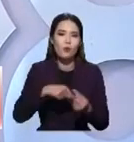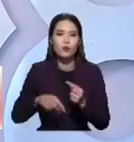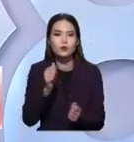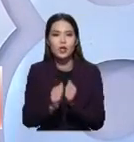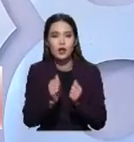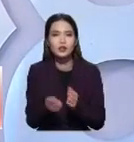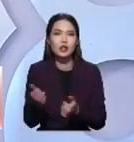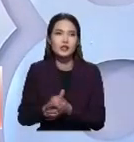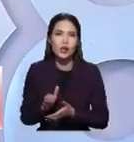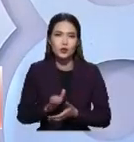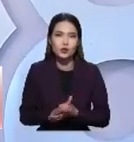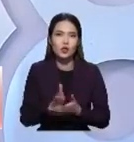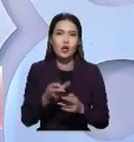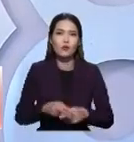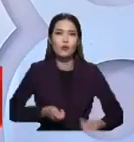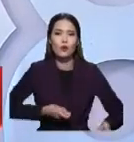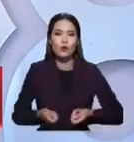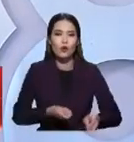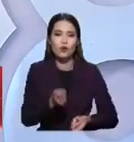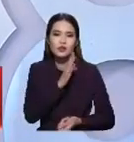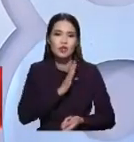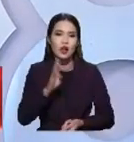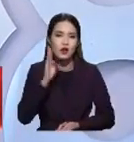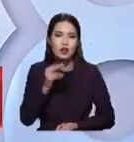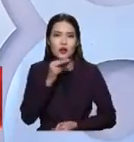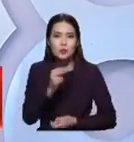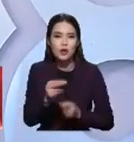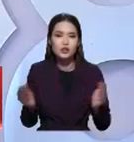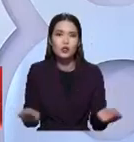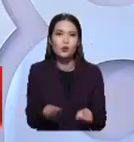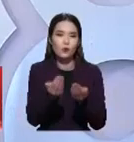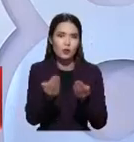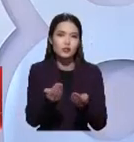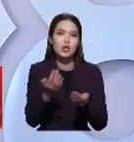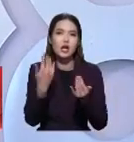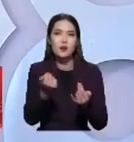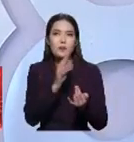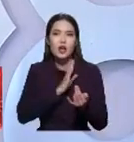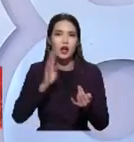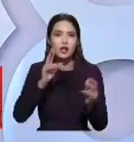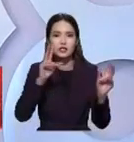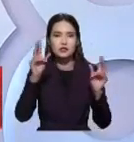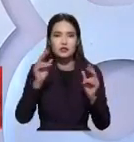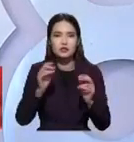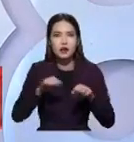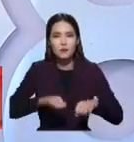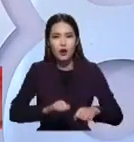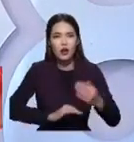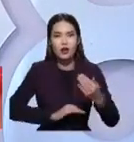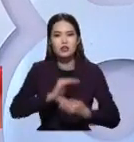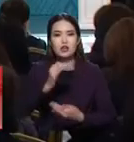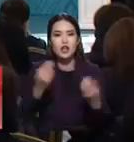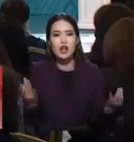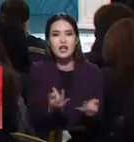танытуда. Бұл орайда әйелдердің мәртебесін көтеріп, олардың қоғамдағы белсенділігін артыру партияның алға